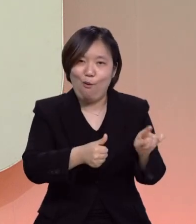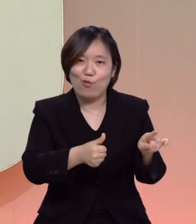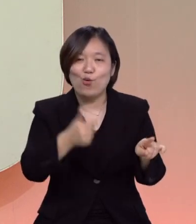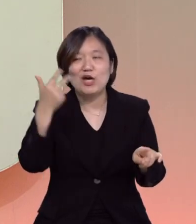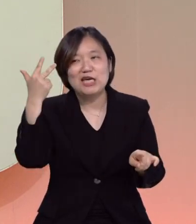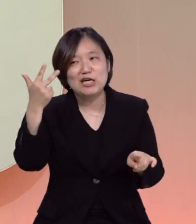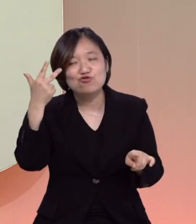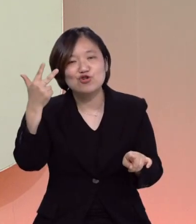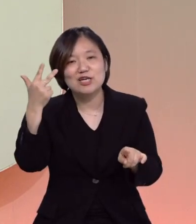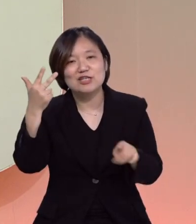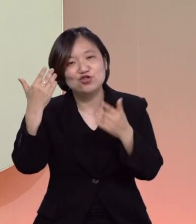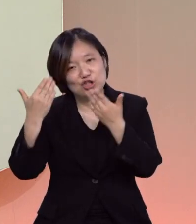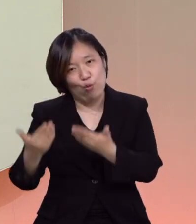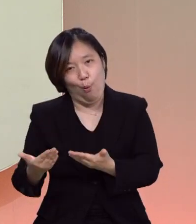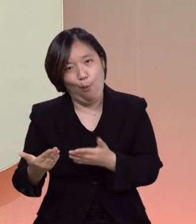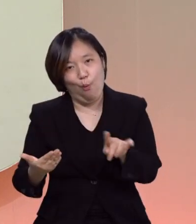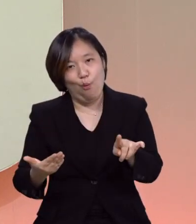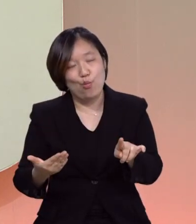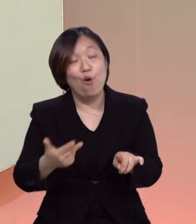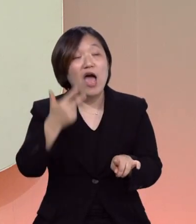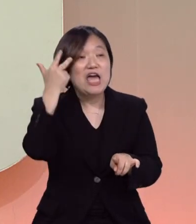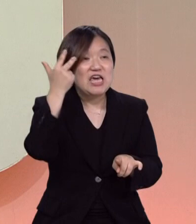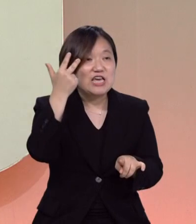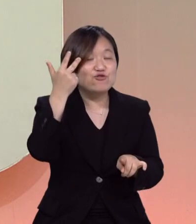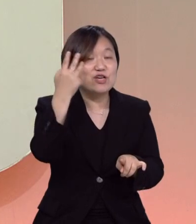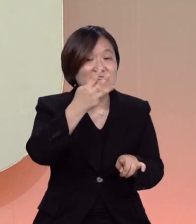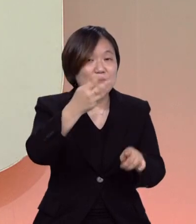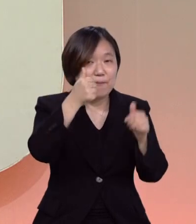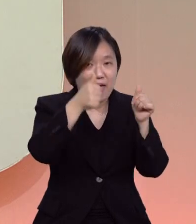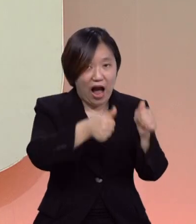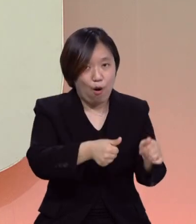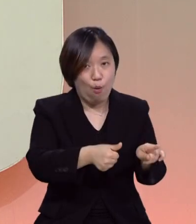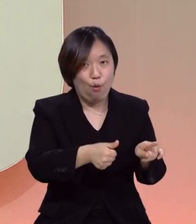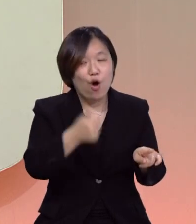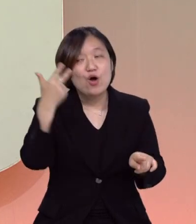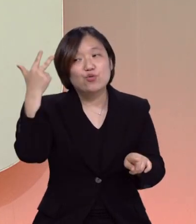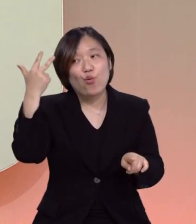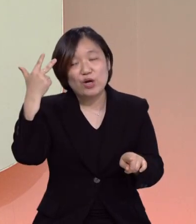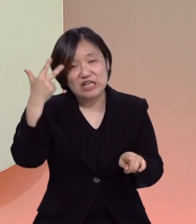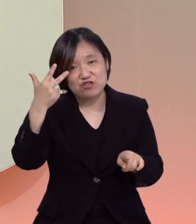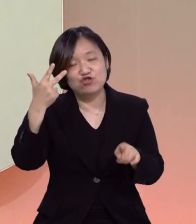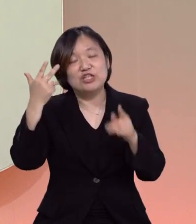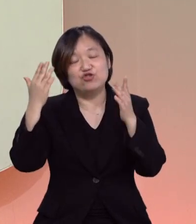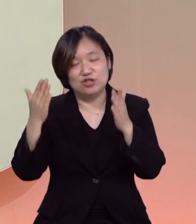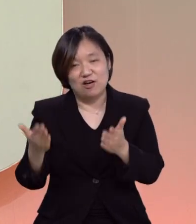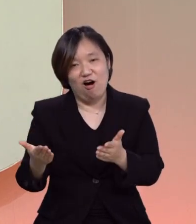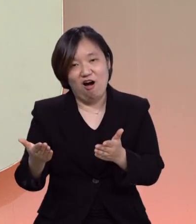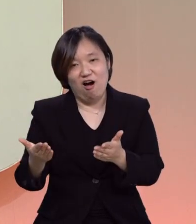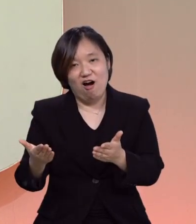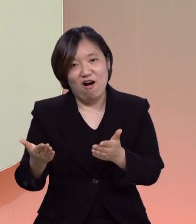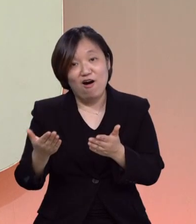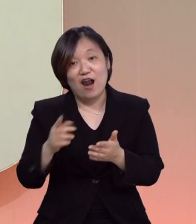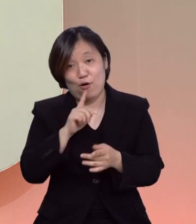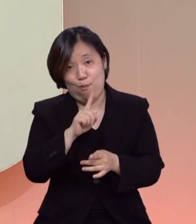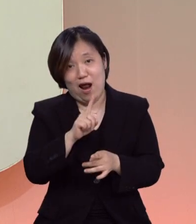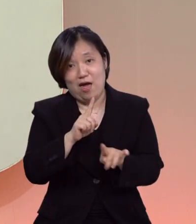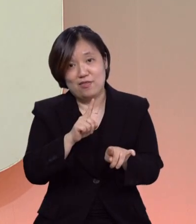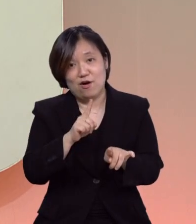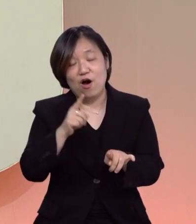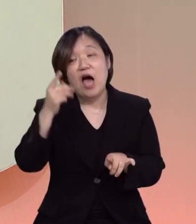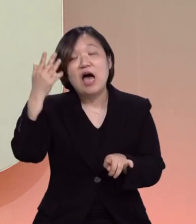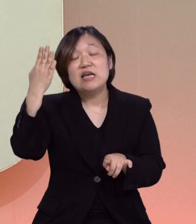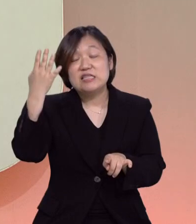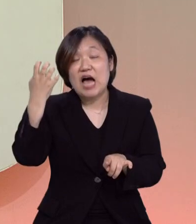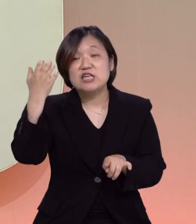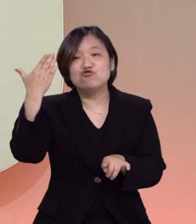3천배에서 일단 49위를 채워라 3149일을 매일매일 3000배에서 49위를 채워라